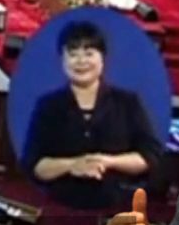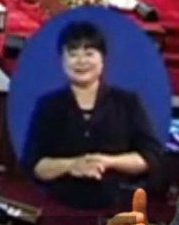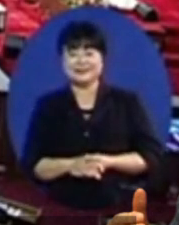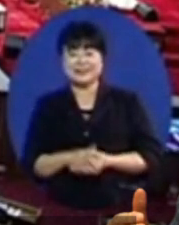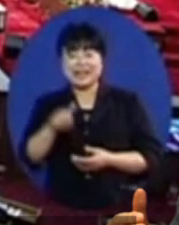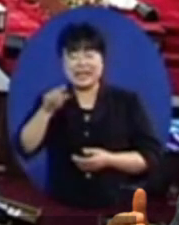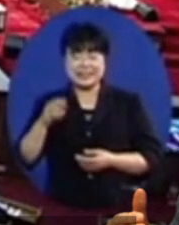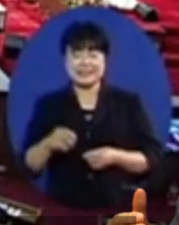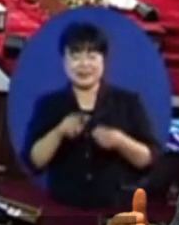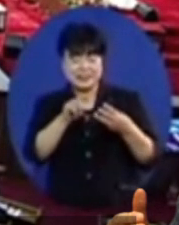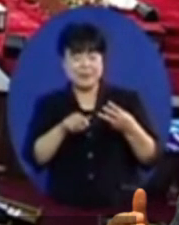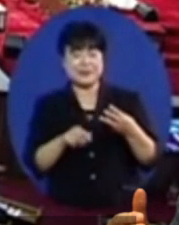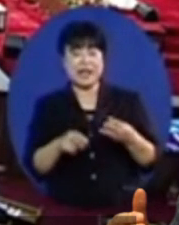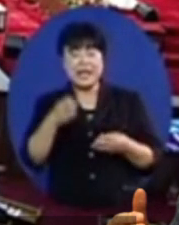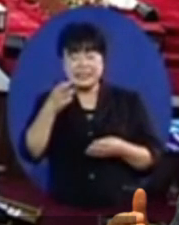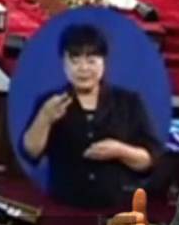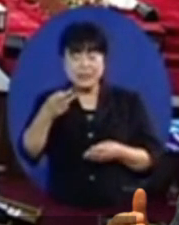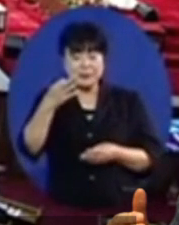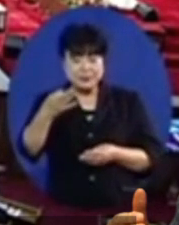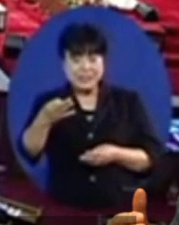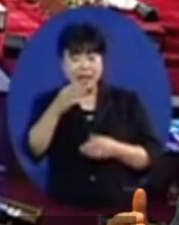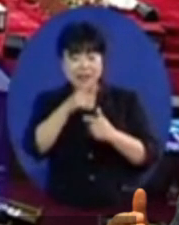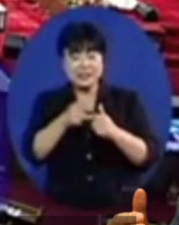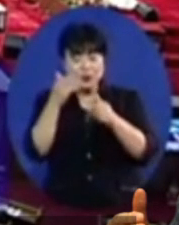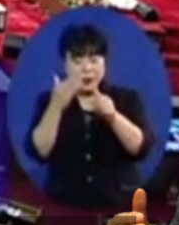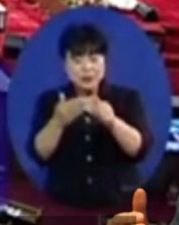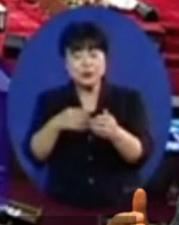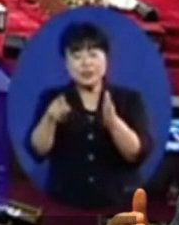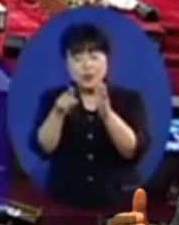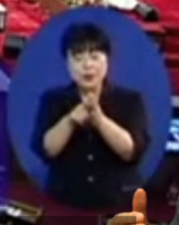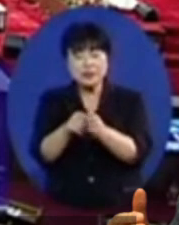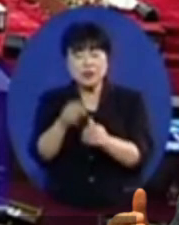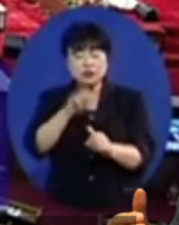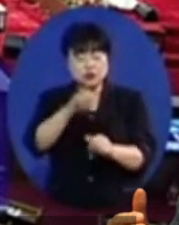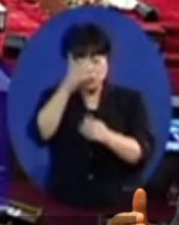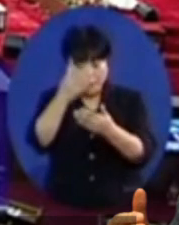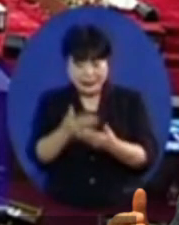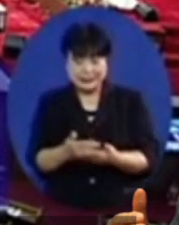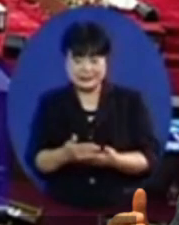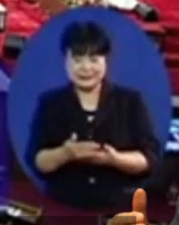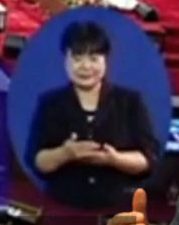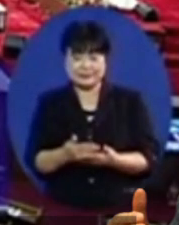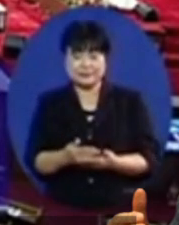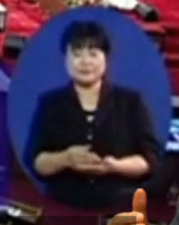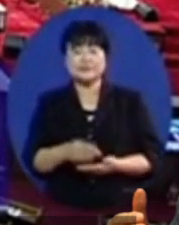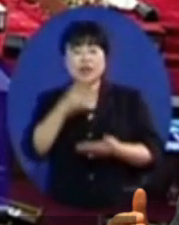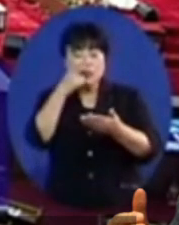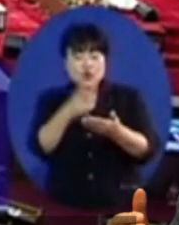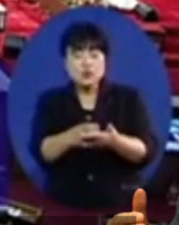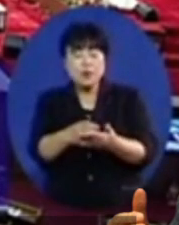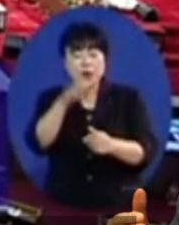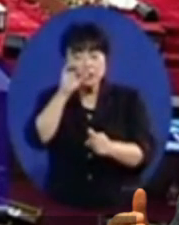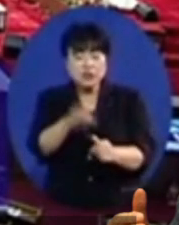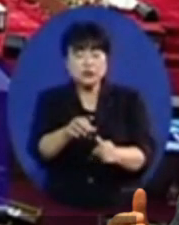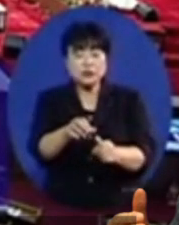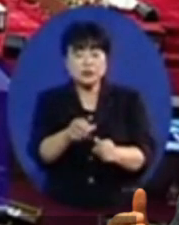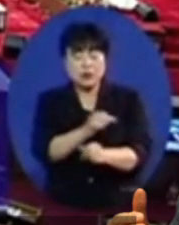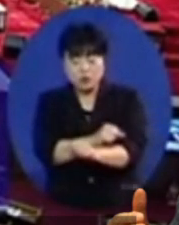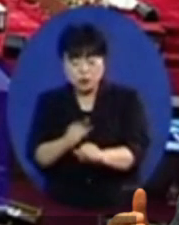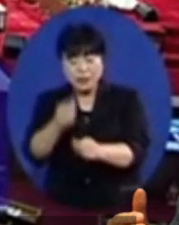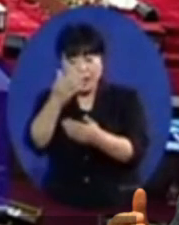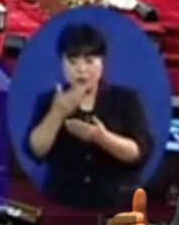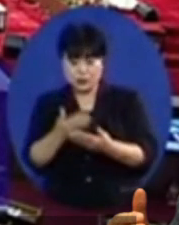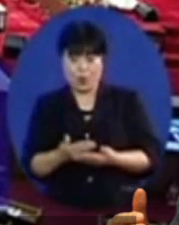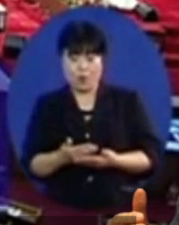갈라디아서 3장 13절로 14절 그리스도께서 우리를 위하여 저주를 받으셔서 율법의 저주에서 우리를